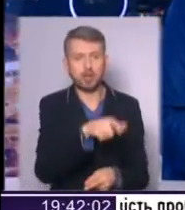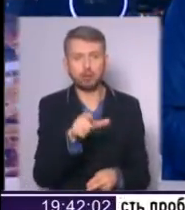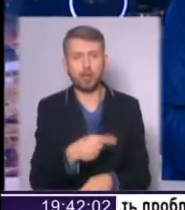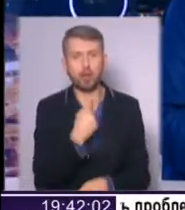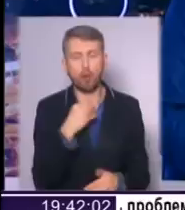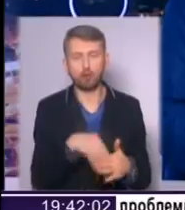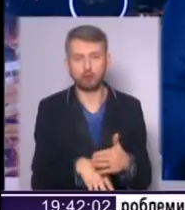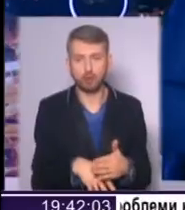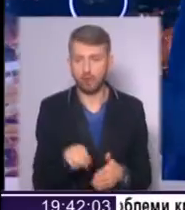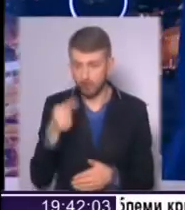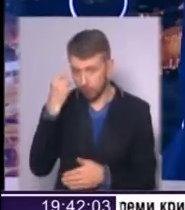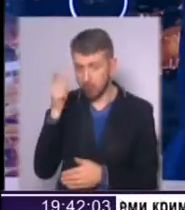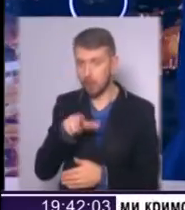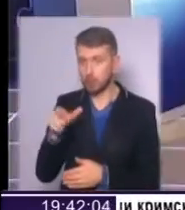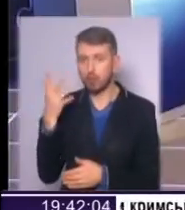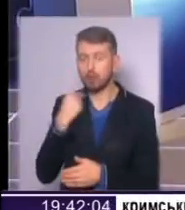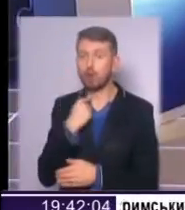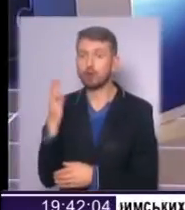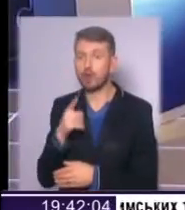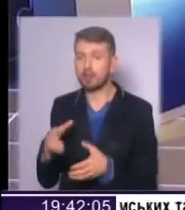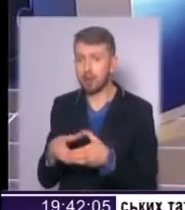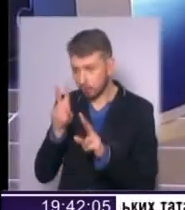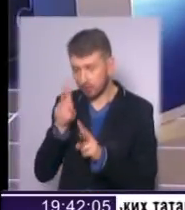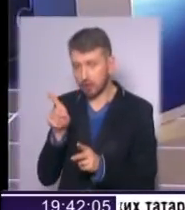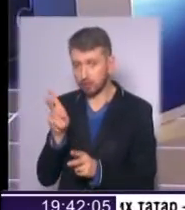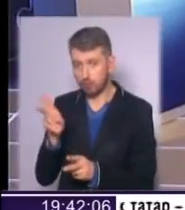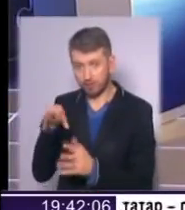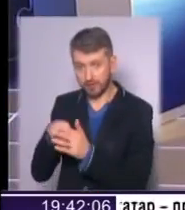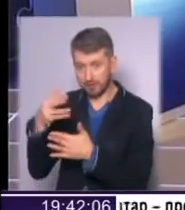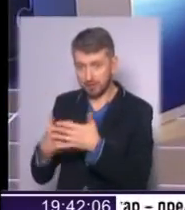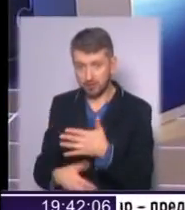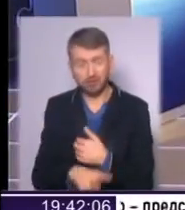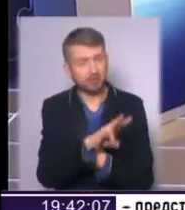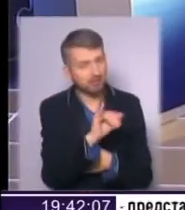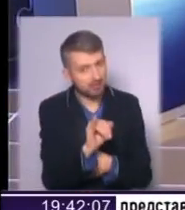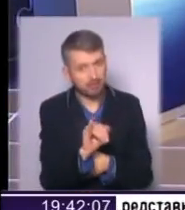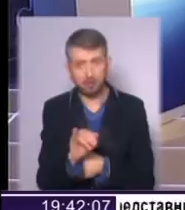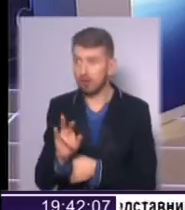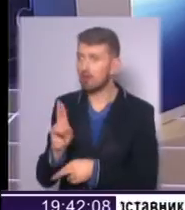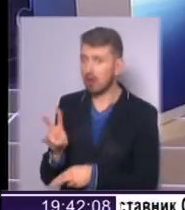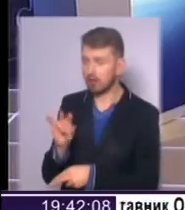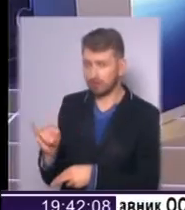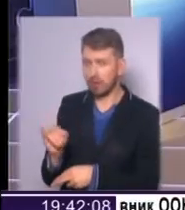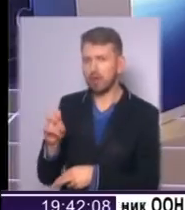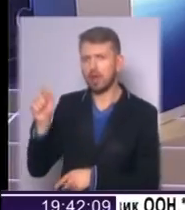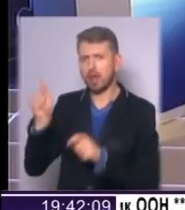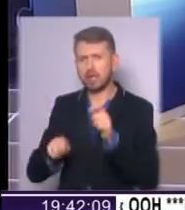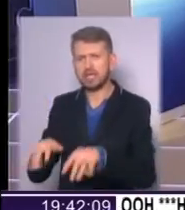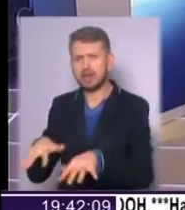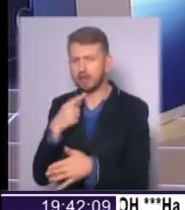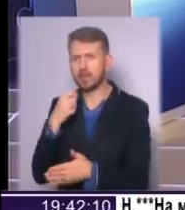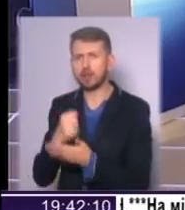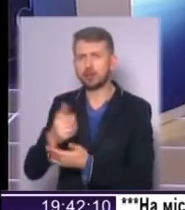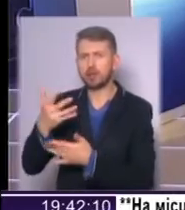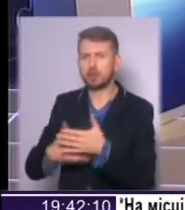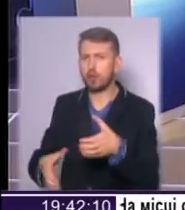голосу. Ви думаєте, люди, коли голосували за партію, не знали, хто там в цьому списку? Безумовно, ні. Ну як же ні? А як? На з'їзді, да, затверджується список